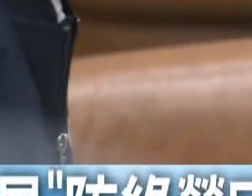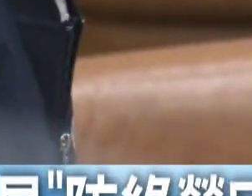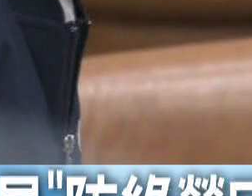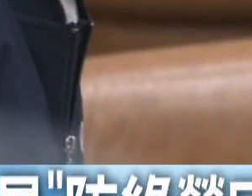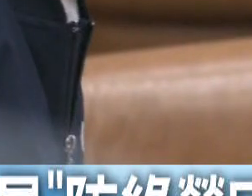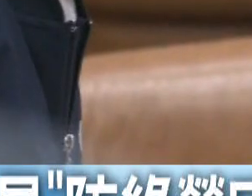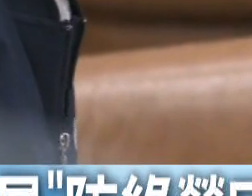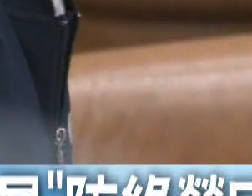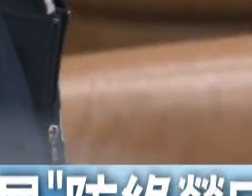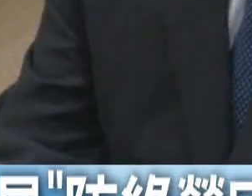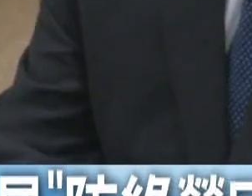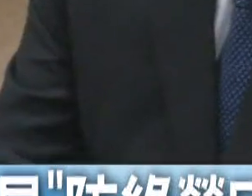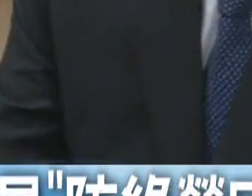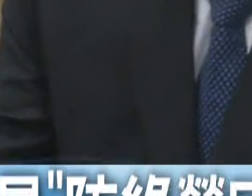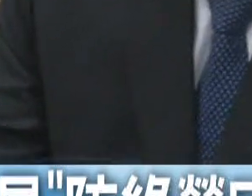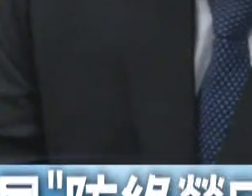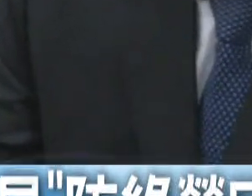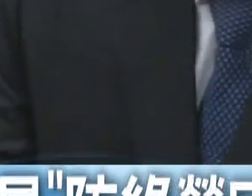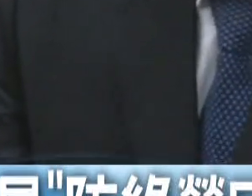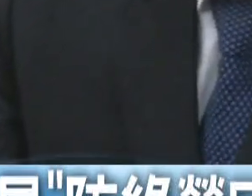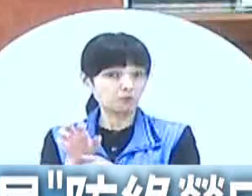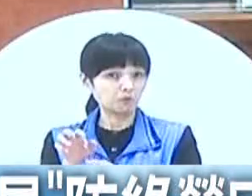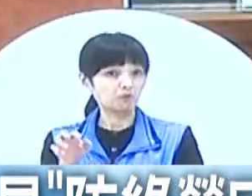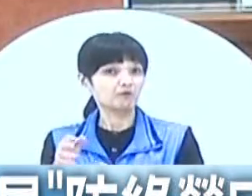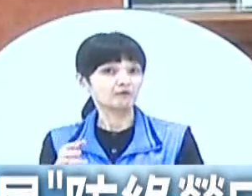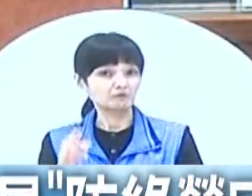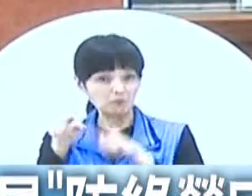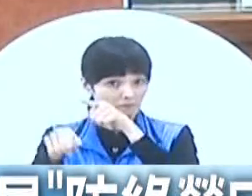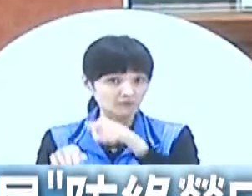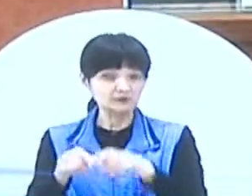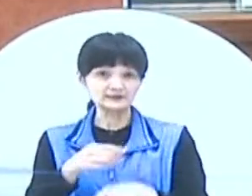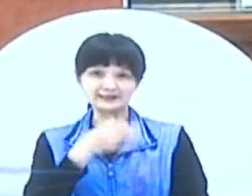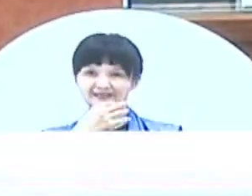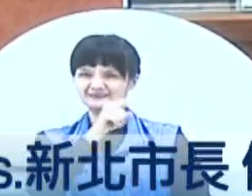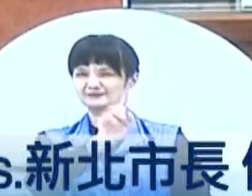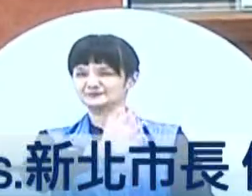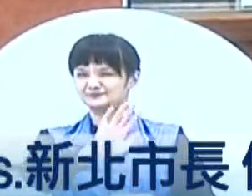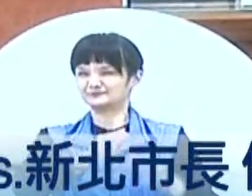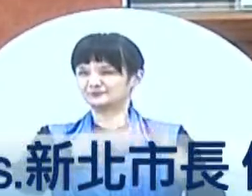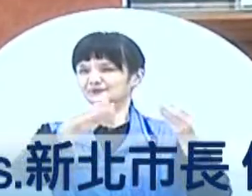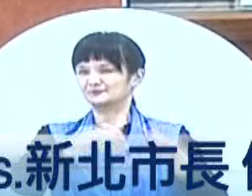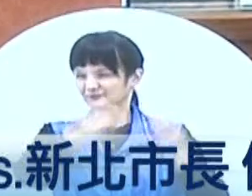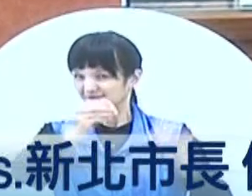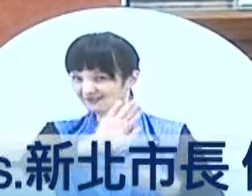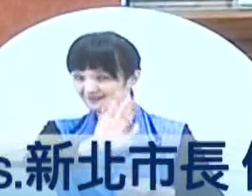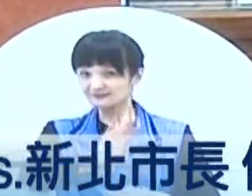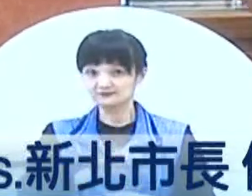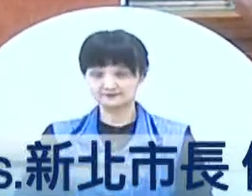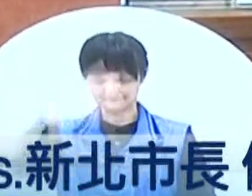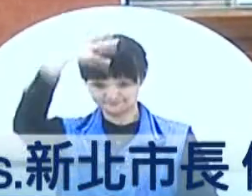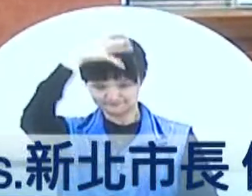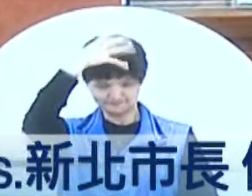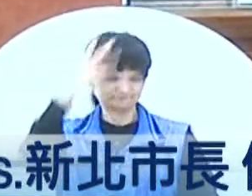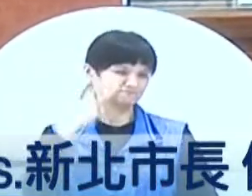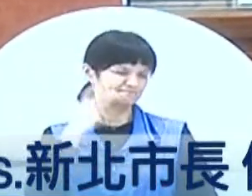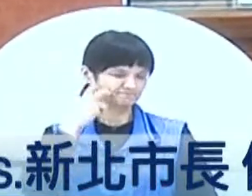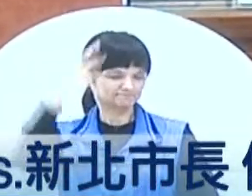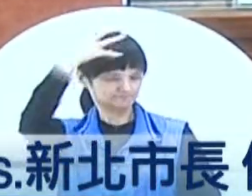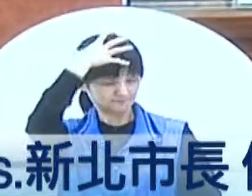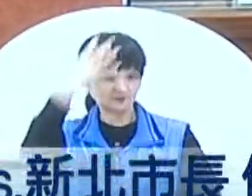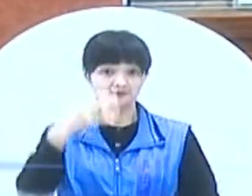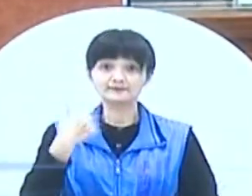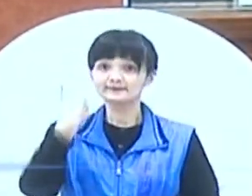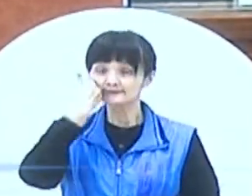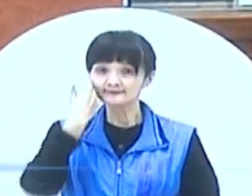似乎也无法转移侯友宜选总统的焦点。 防打钢盔。每天对你穷追猛打就